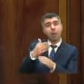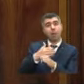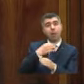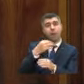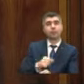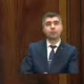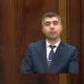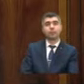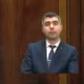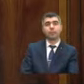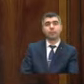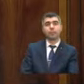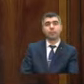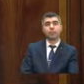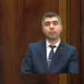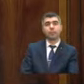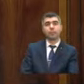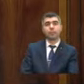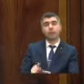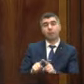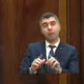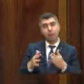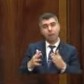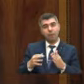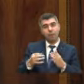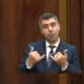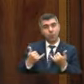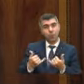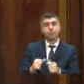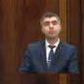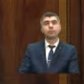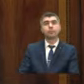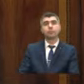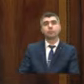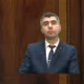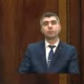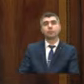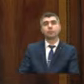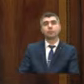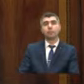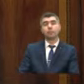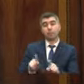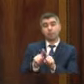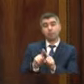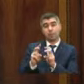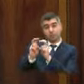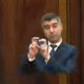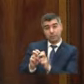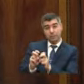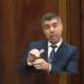إنما يخيفنا اليوم، نحن ديمقراطيين معكم ما تخافوش السيد الرئيس، إنما يخافنا اليوم هو أن تقزم